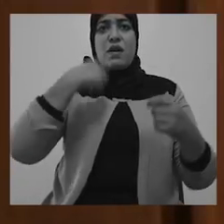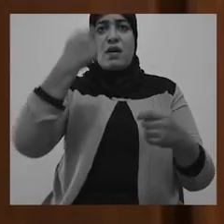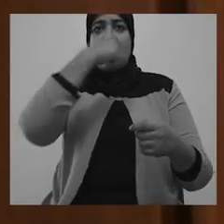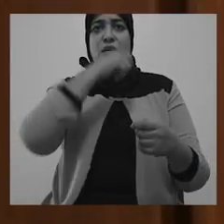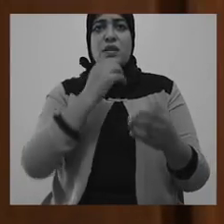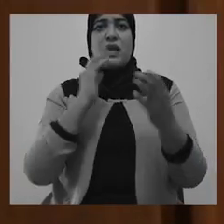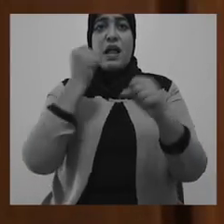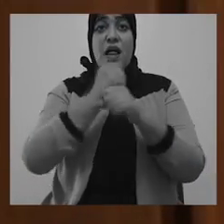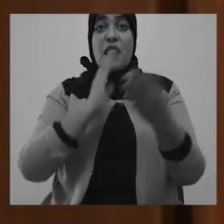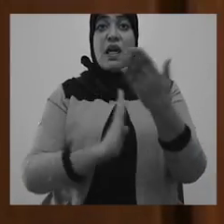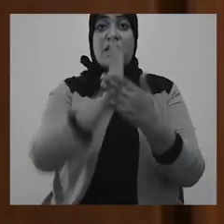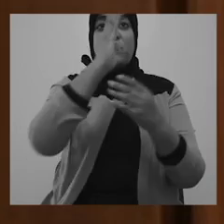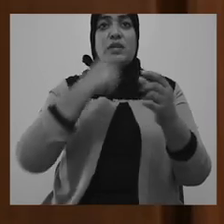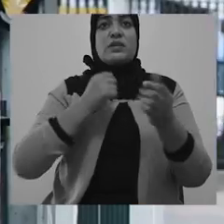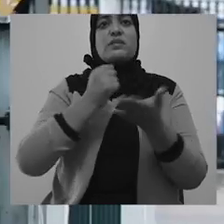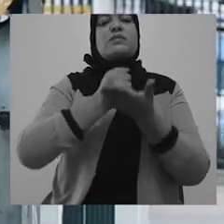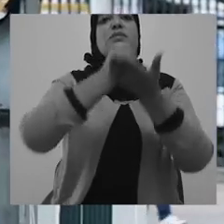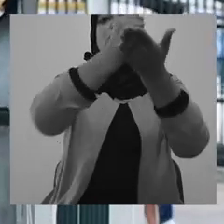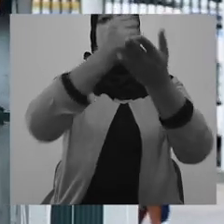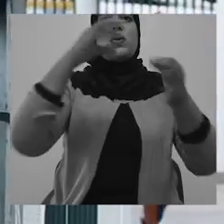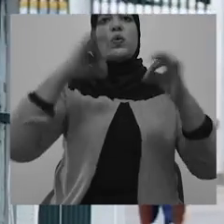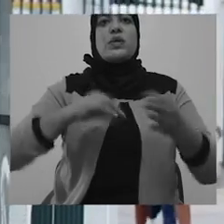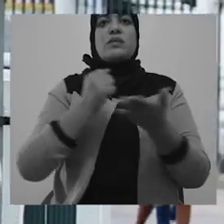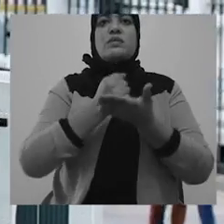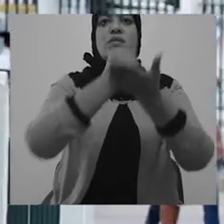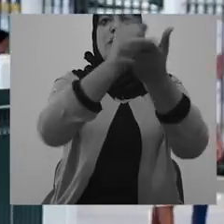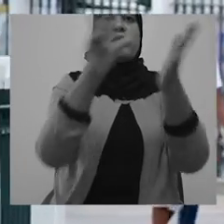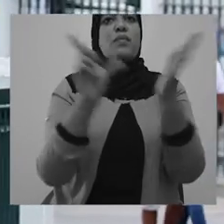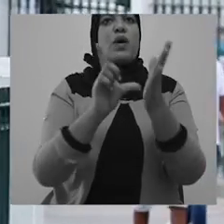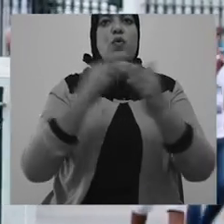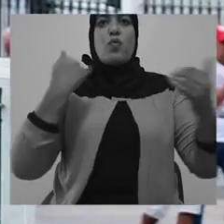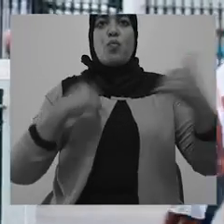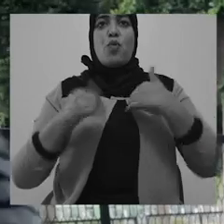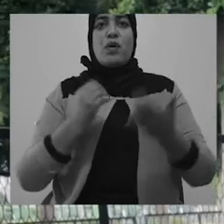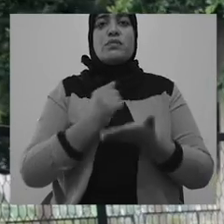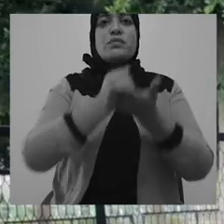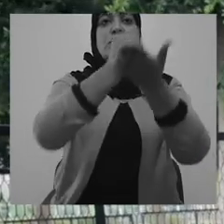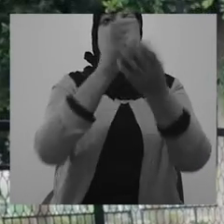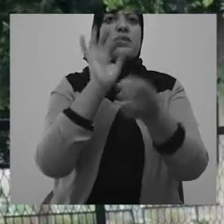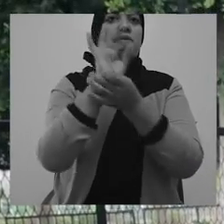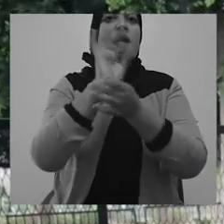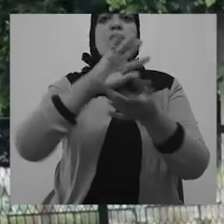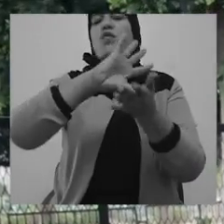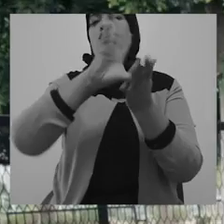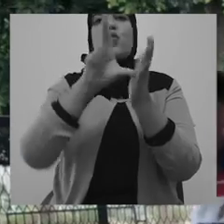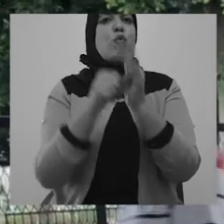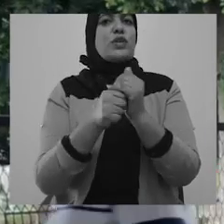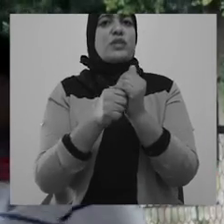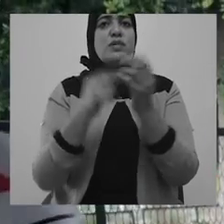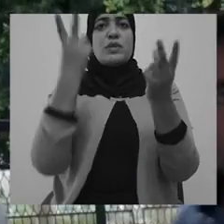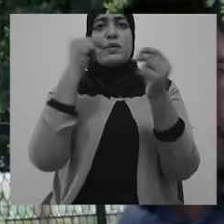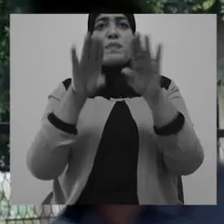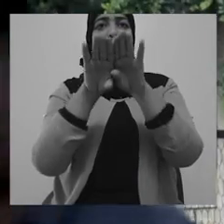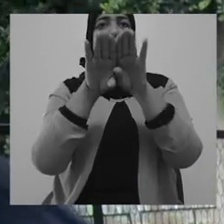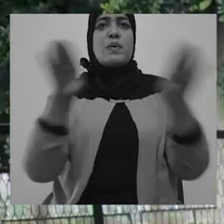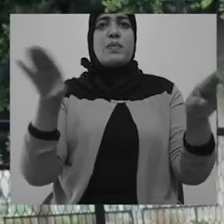actuellement, c'est d'accompagner, pousser, militer, inciter l'État à mettre d'abord à